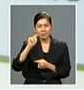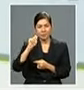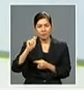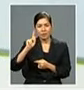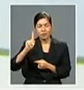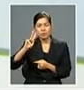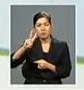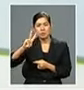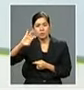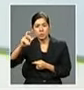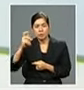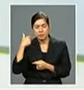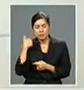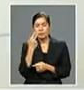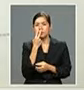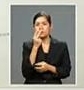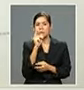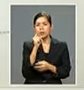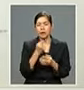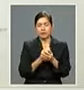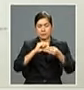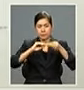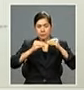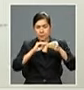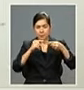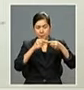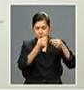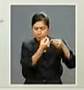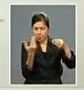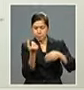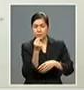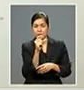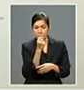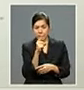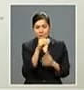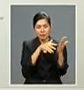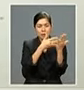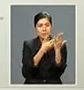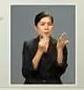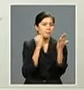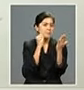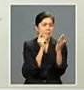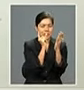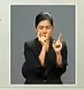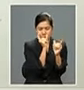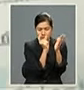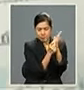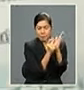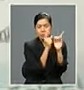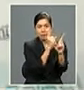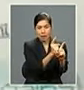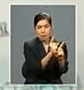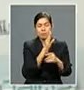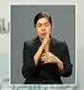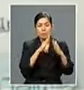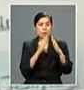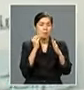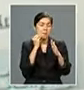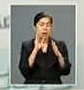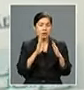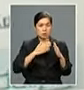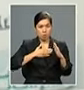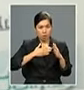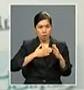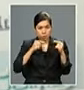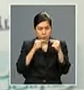dtvcoupon.nbtc.go.th นะคะโดยให้กรอกเลขรหัสประจำบ้าน11หลักจากทะเบียนบ้านค่ะเพื่อที่จะค้นหาซึ่งถ้าบ้านของคุณผู้ชมอยู่ในพื้นที่